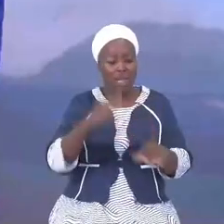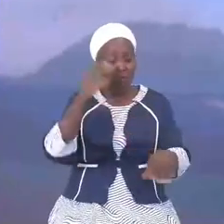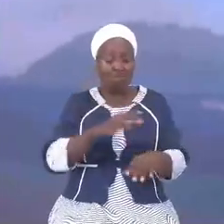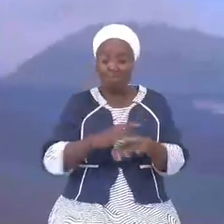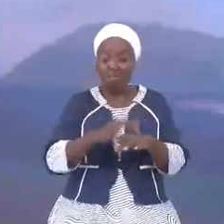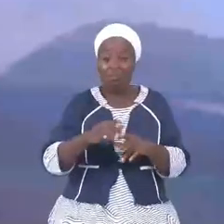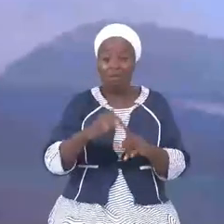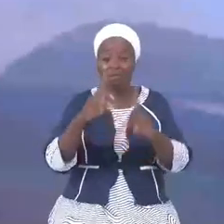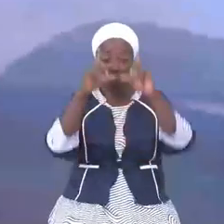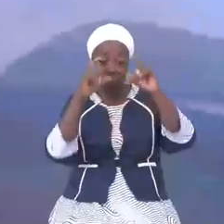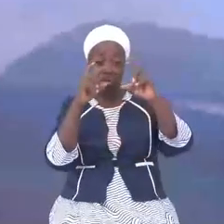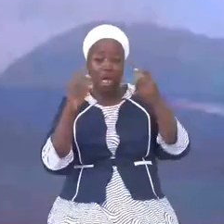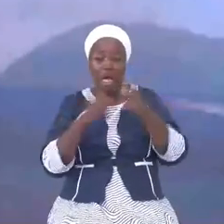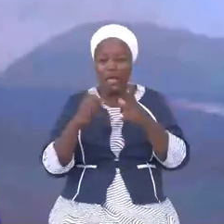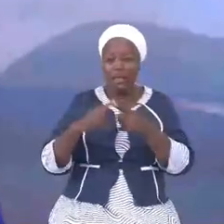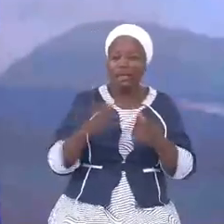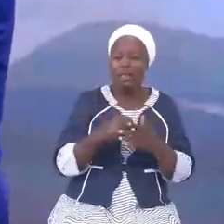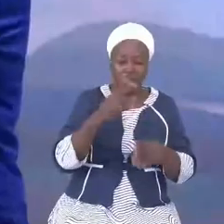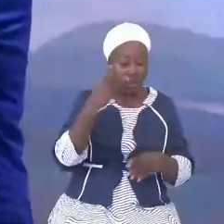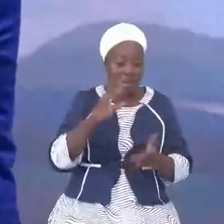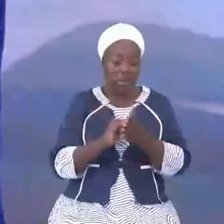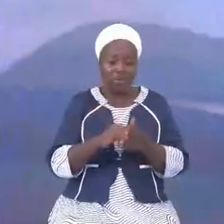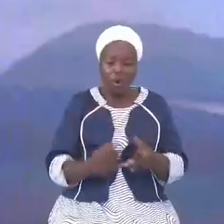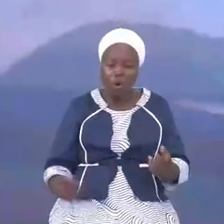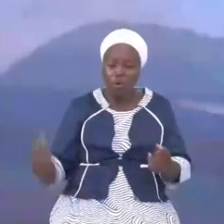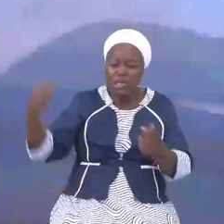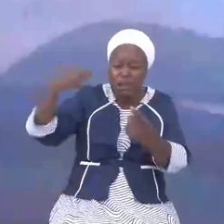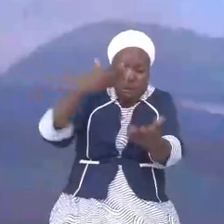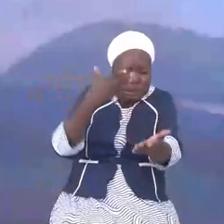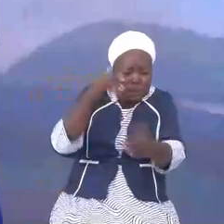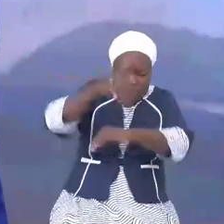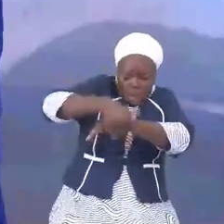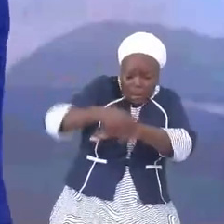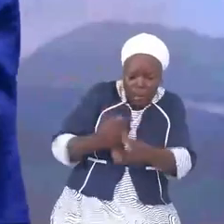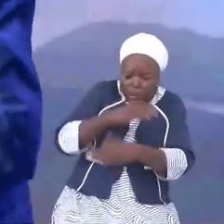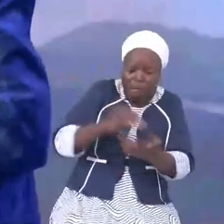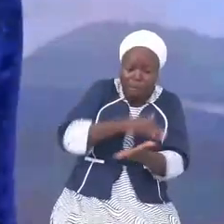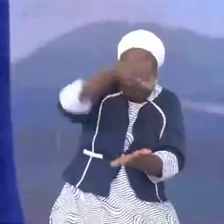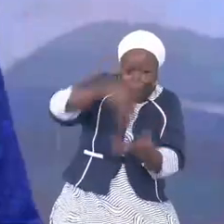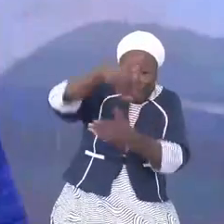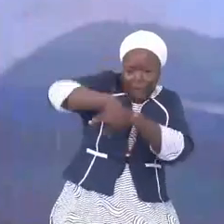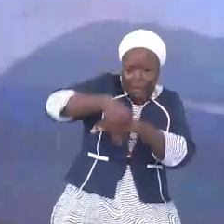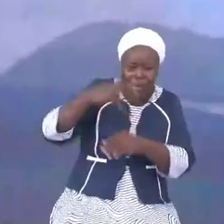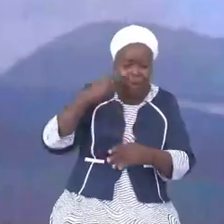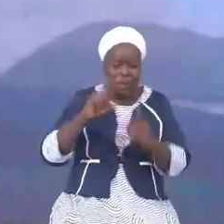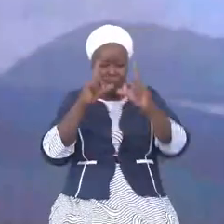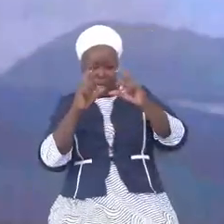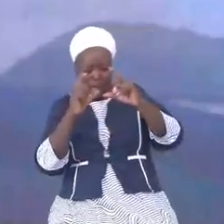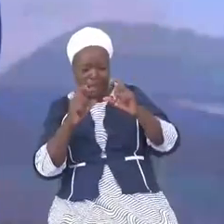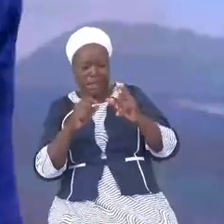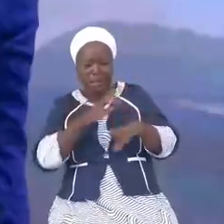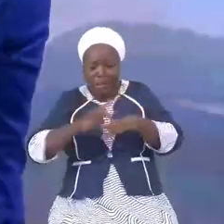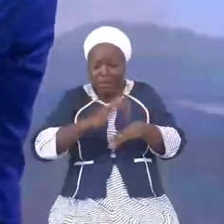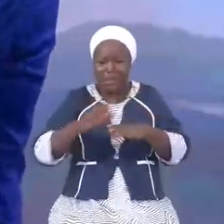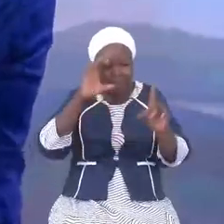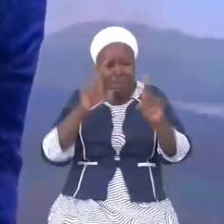2h, 1h, 3h du matin, ils surfent sur l'internet, ils regardent ceci, ils regardent cela, autre chose vient et ils regardent ça.